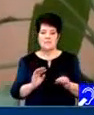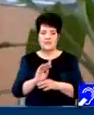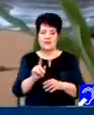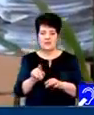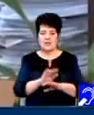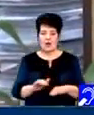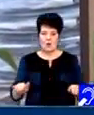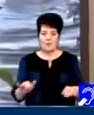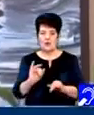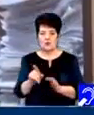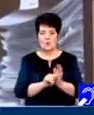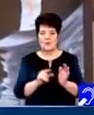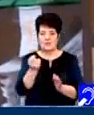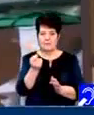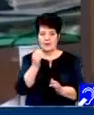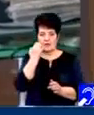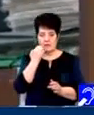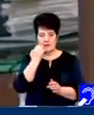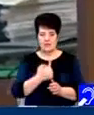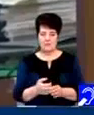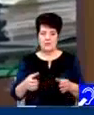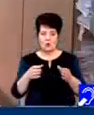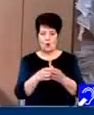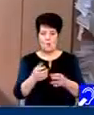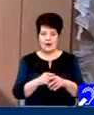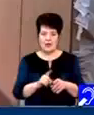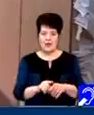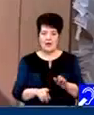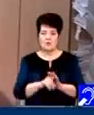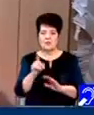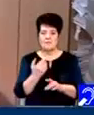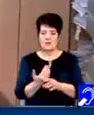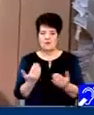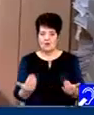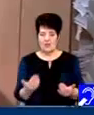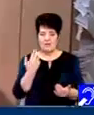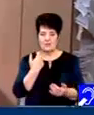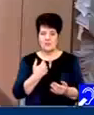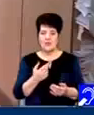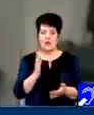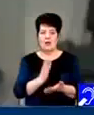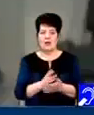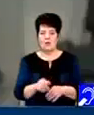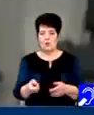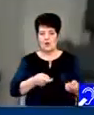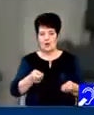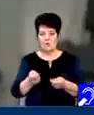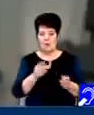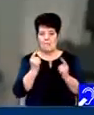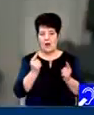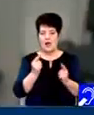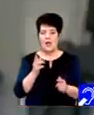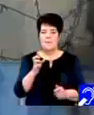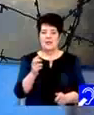a copiilor, dar și o pensie mică la bătrânețe. Campania pe care o desfășoară Inspectoratul fiscal are loc cu susținerea Guvernului Marii